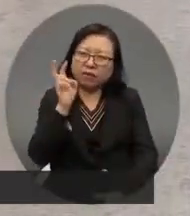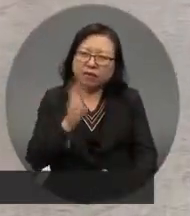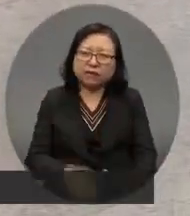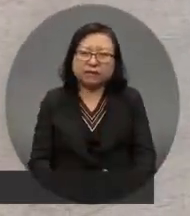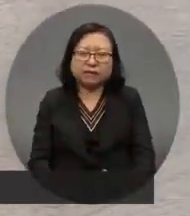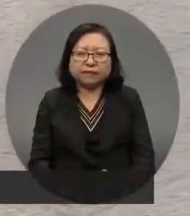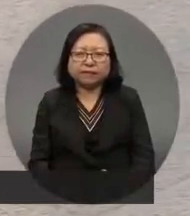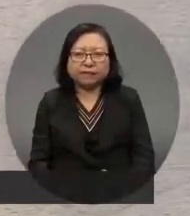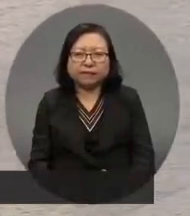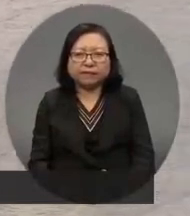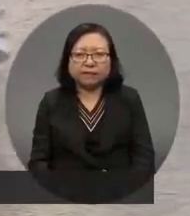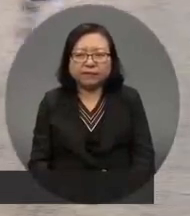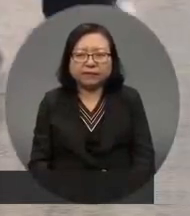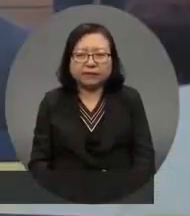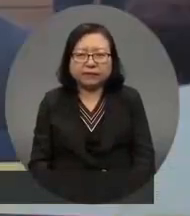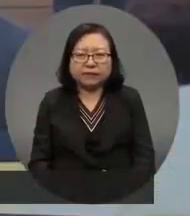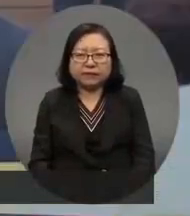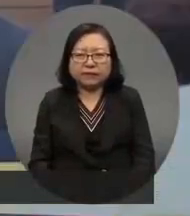김은초입니다.